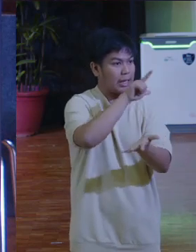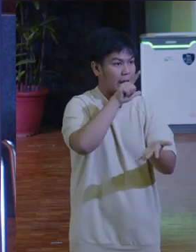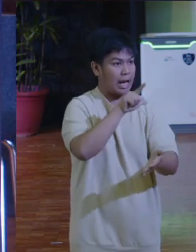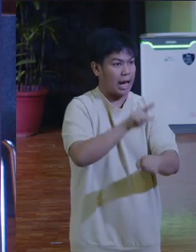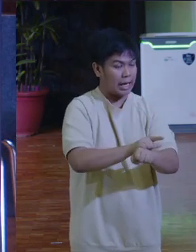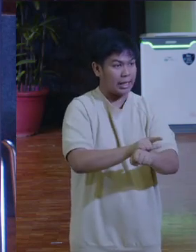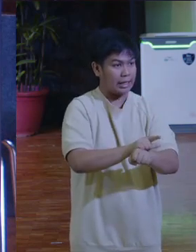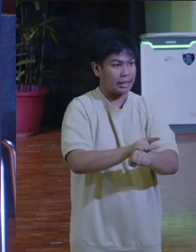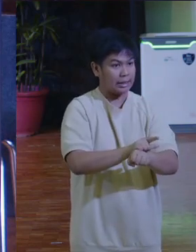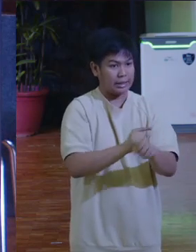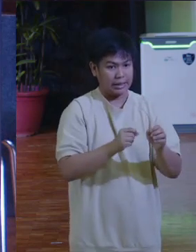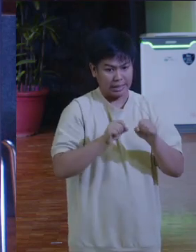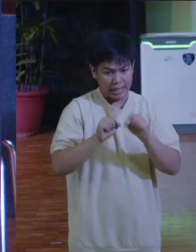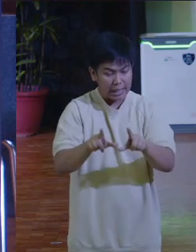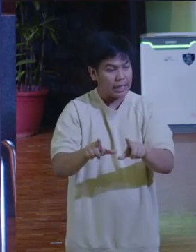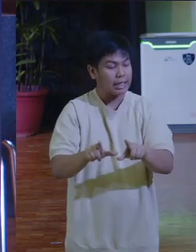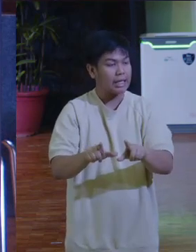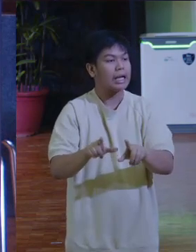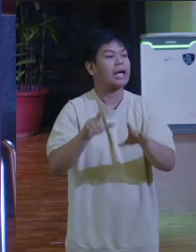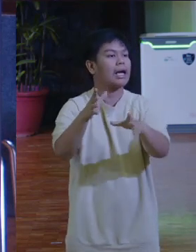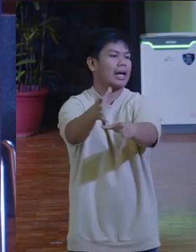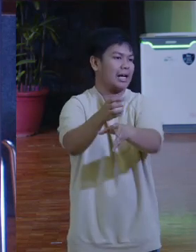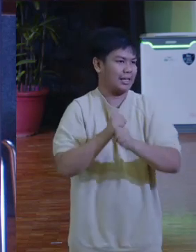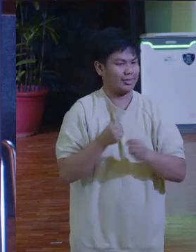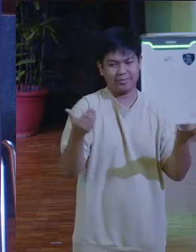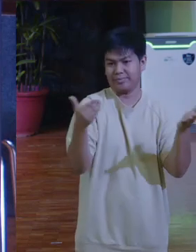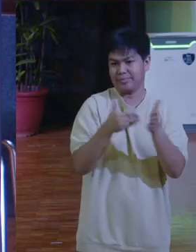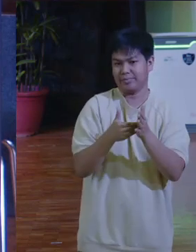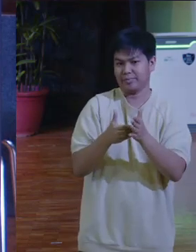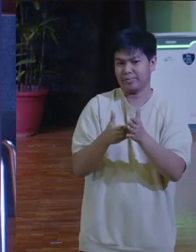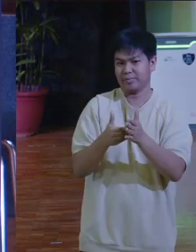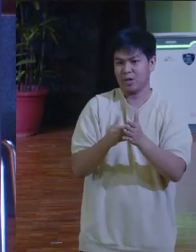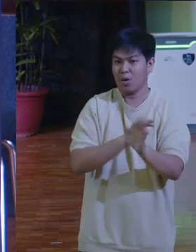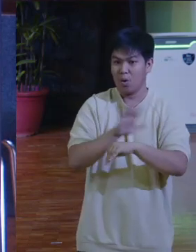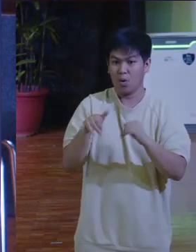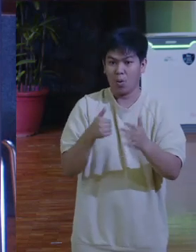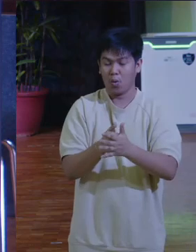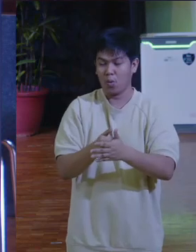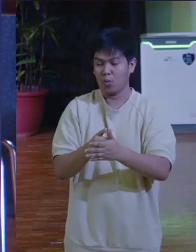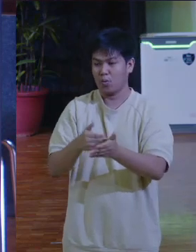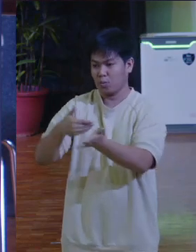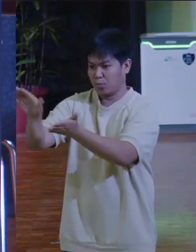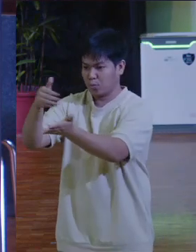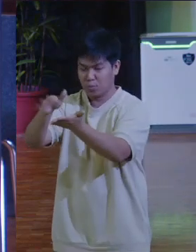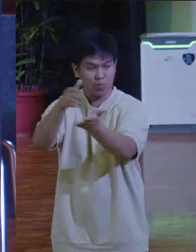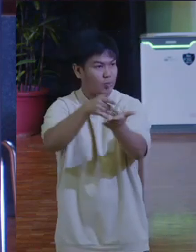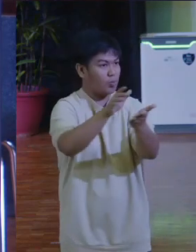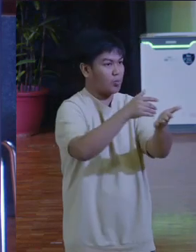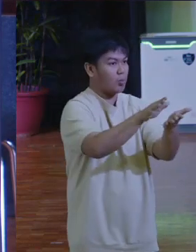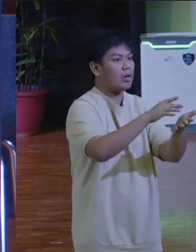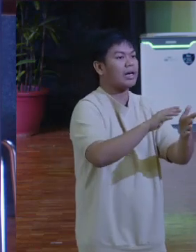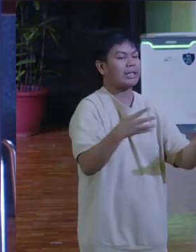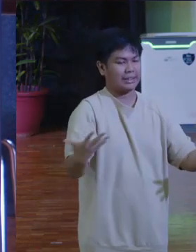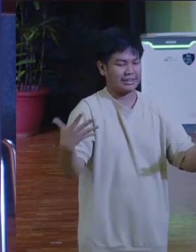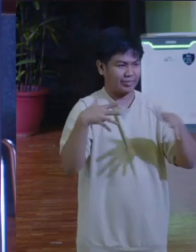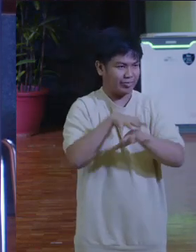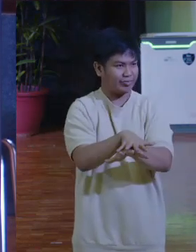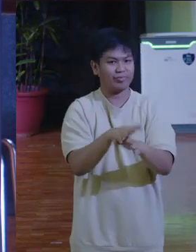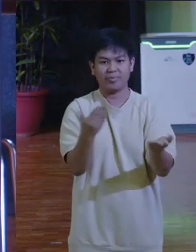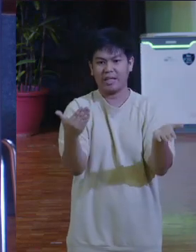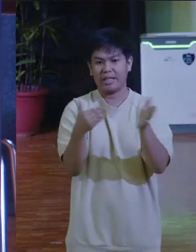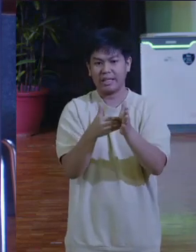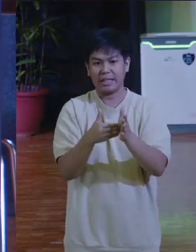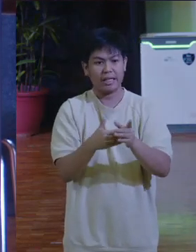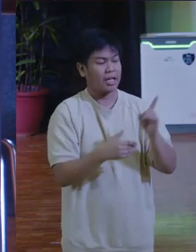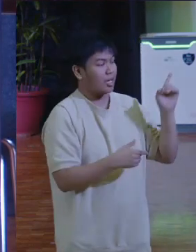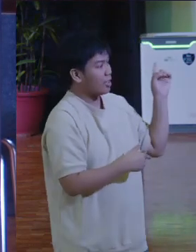lupa. Lahat nung mga nahiwalay sa kanilang mga pamilya, ibabalik sa kanilang mga pamilya. Sa